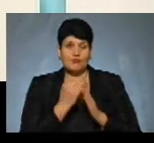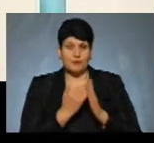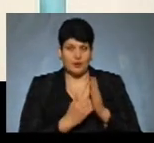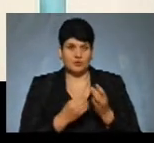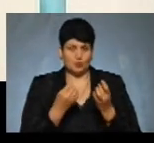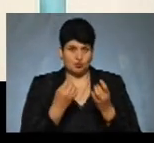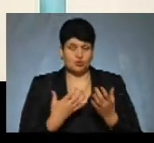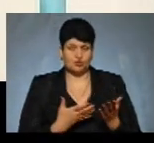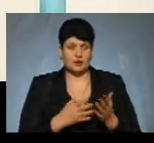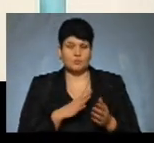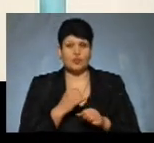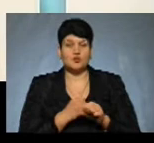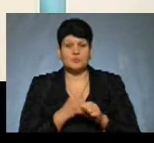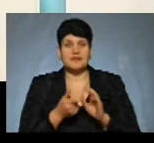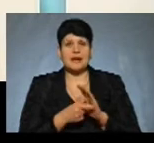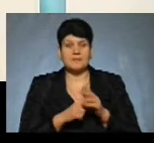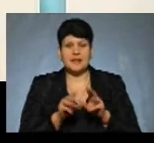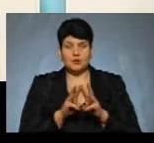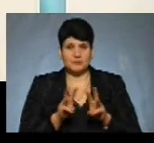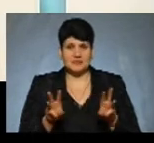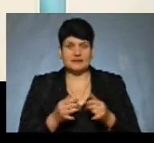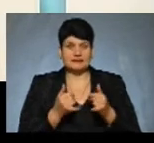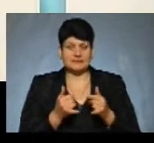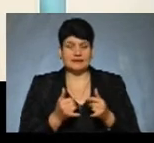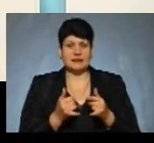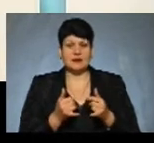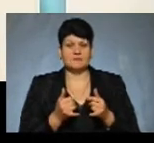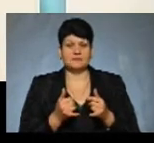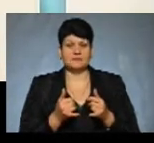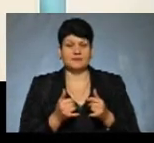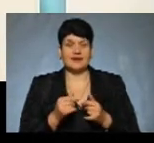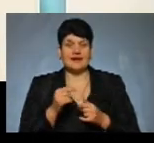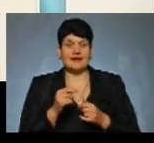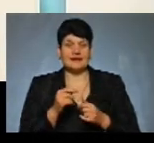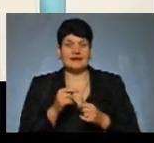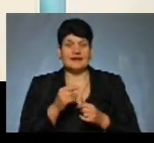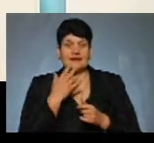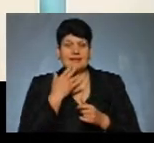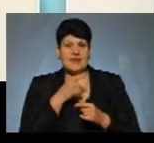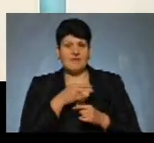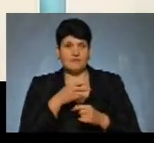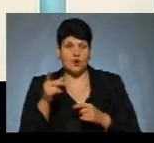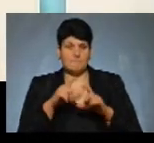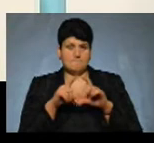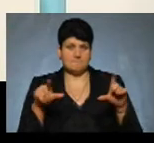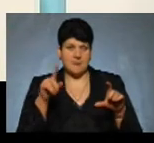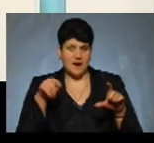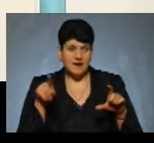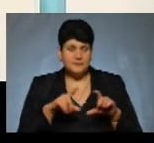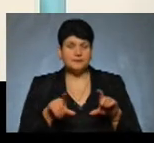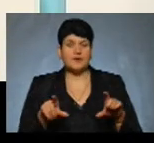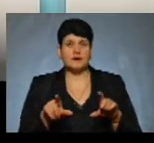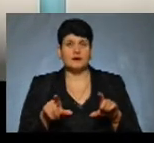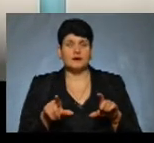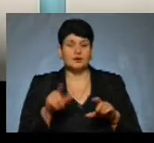був розроблений Кабінетом міністрів для митного розмитнення у цих євроблях, передбачено, що декларант може